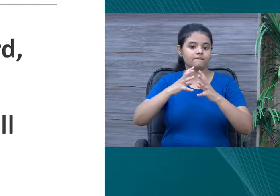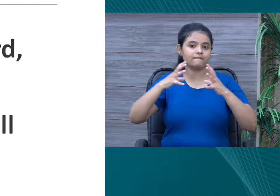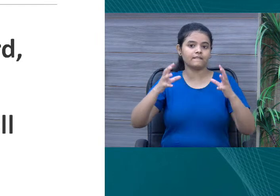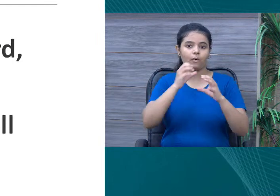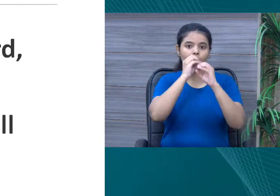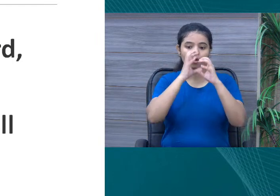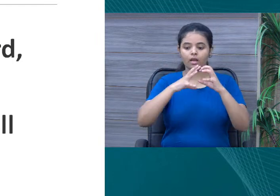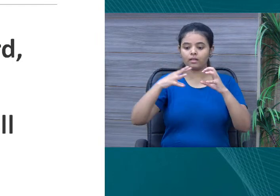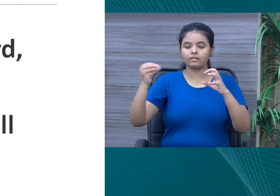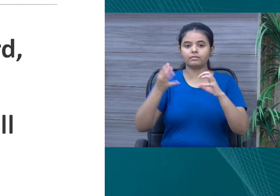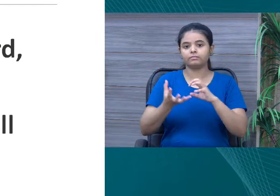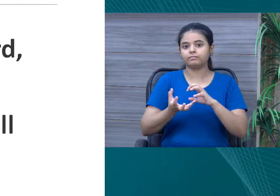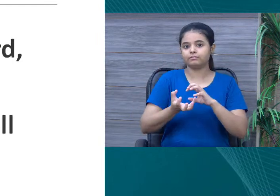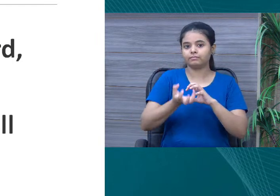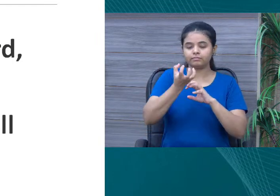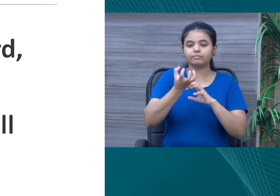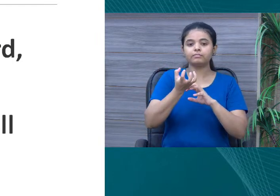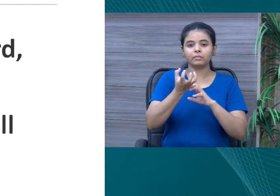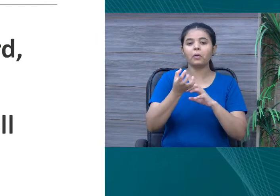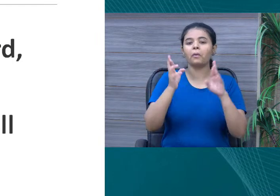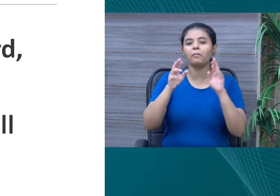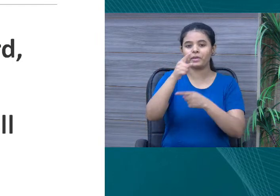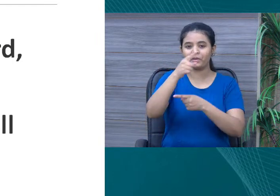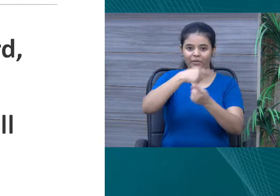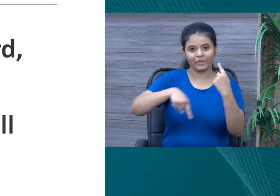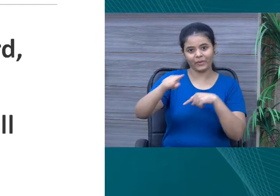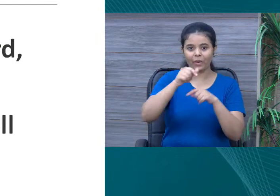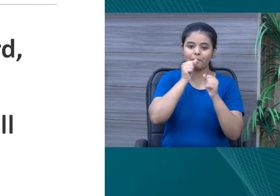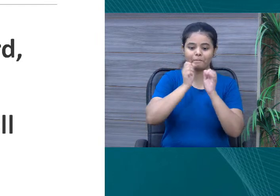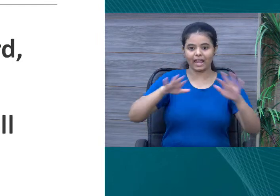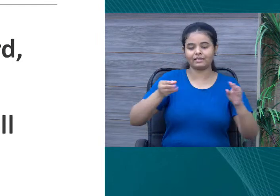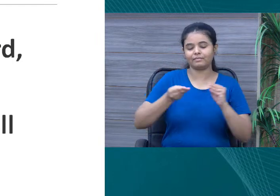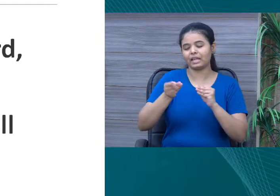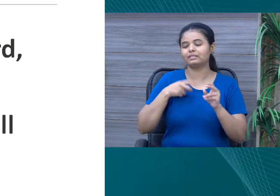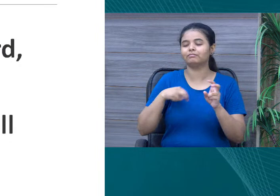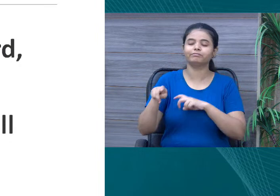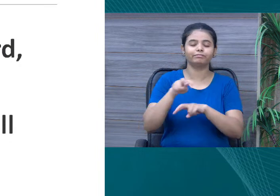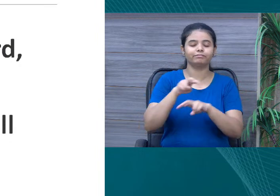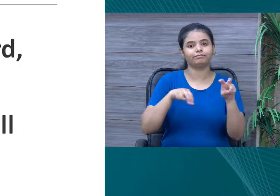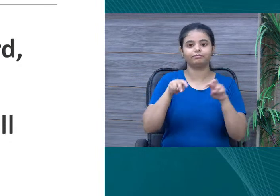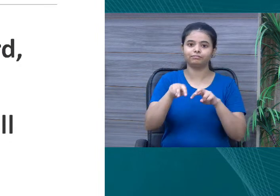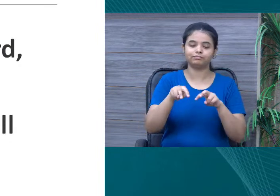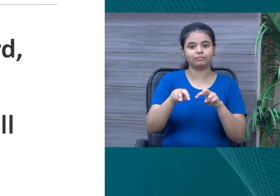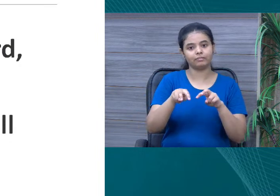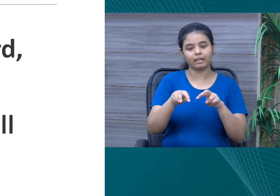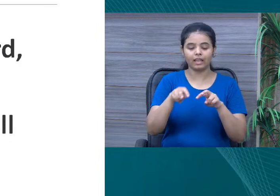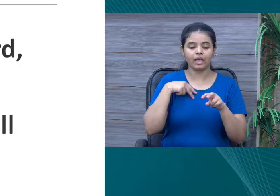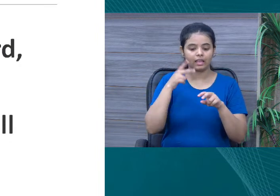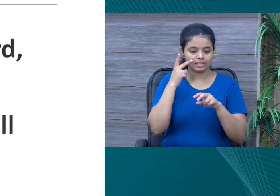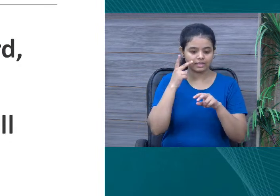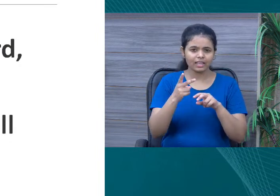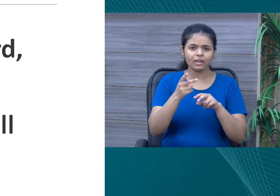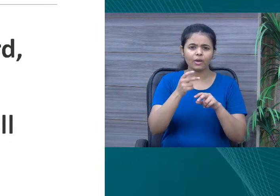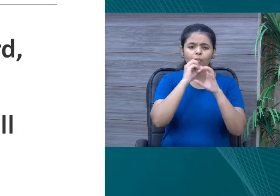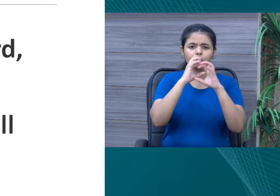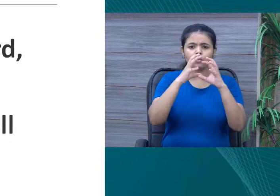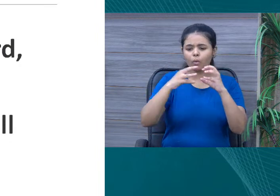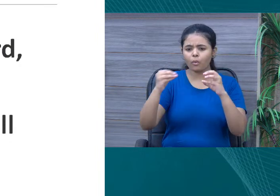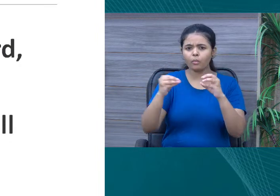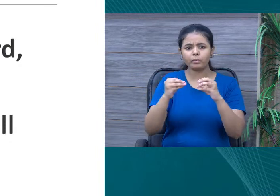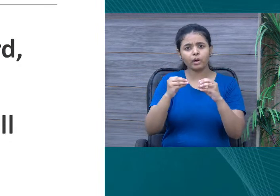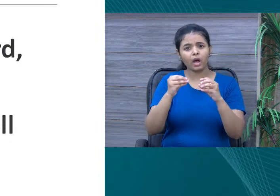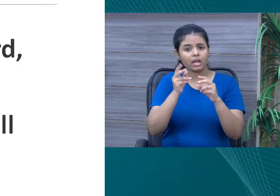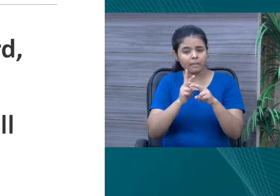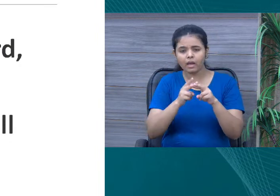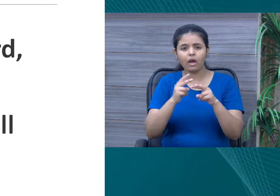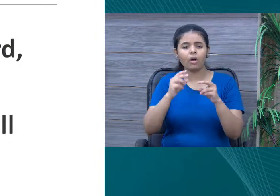too. काश, वो कहता है कि आपको भी एक बड़ा सा शेल मिले, because shells are always of a different size and shapes.